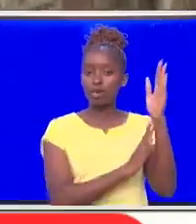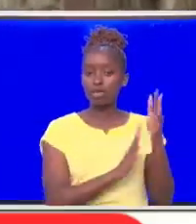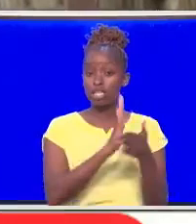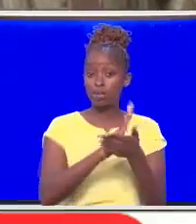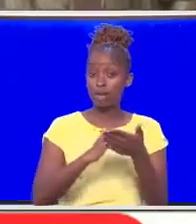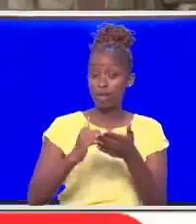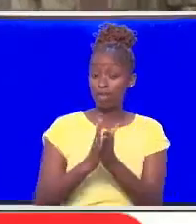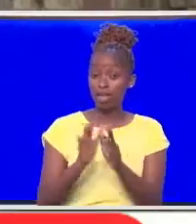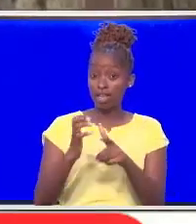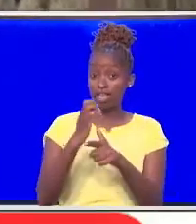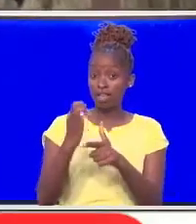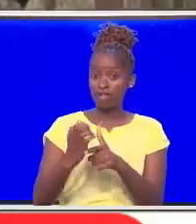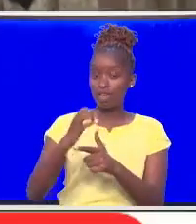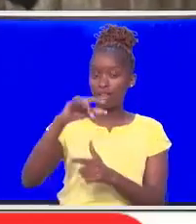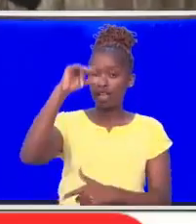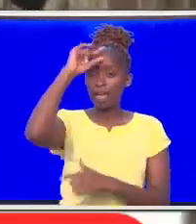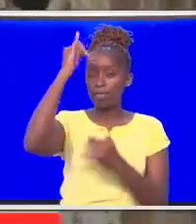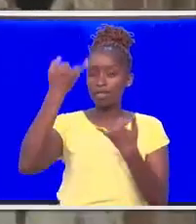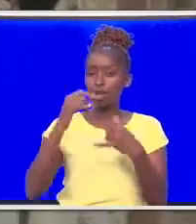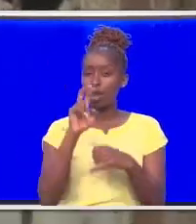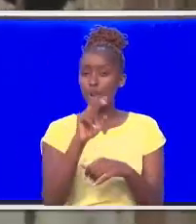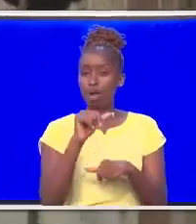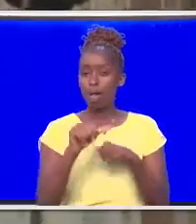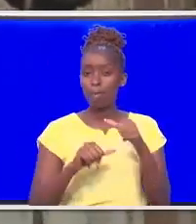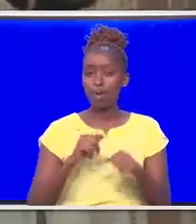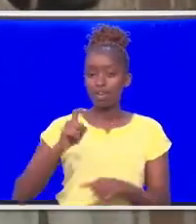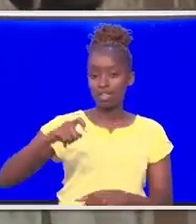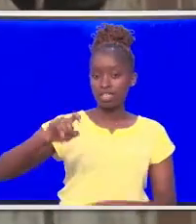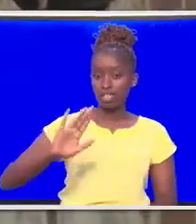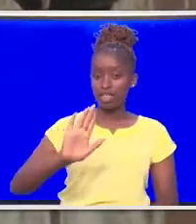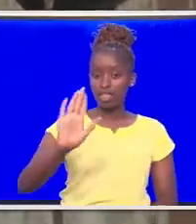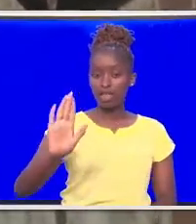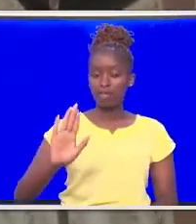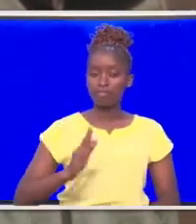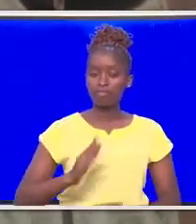pia kuangazia maslahi yao ya kibinafsi. Nelson Mwereza, TV47.